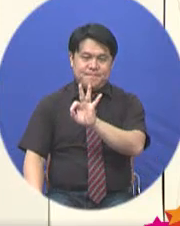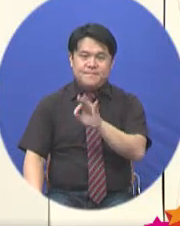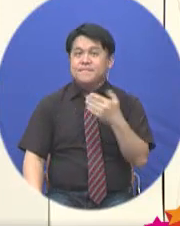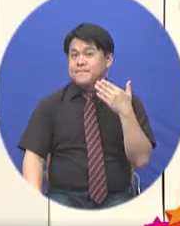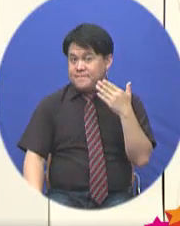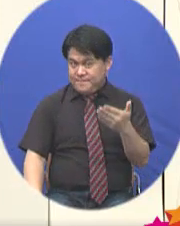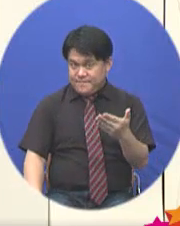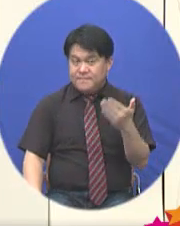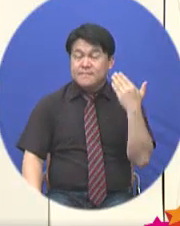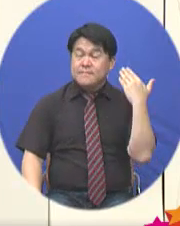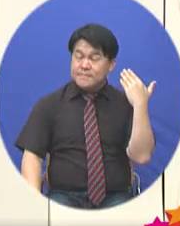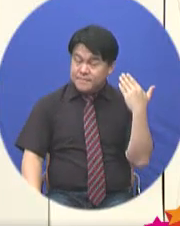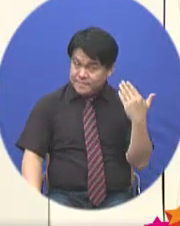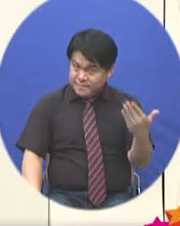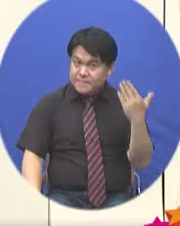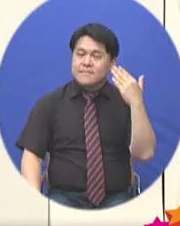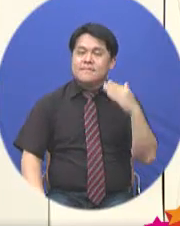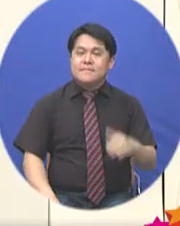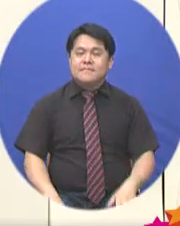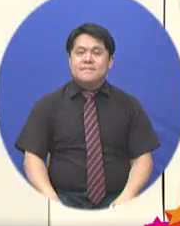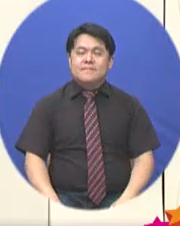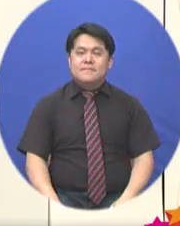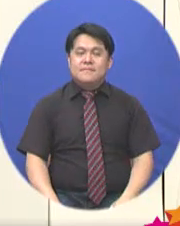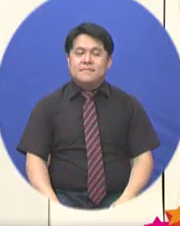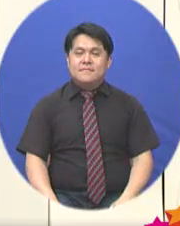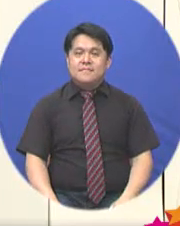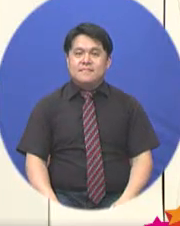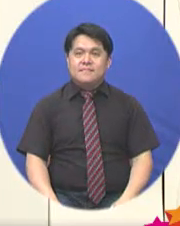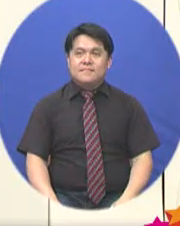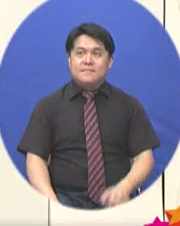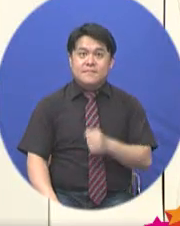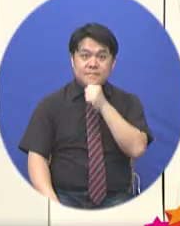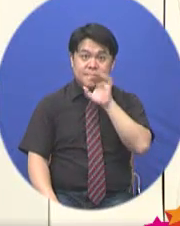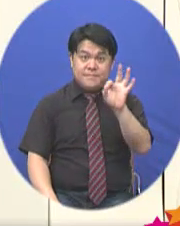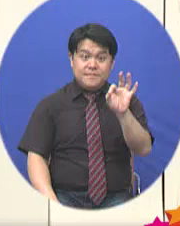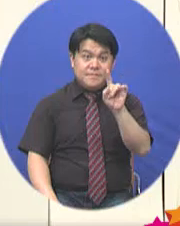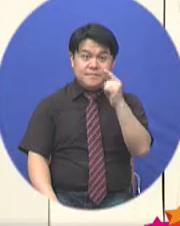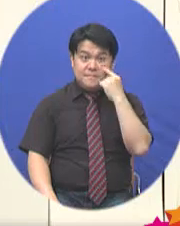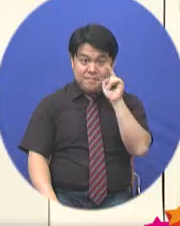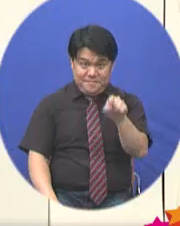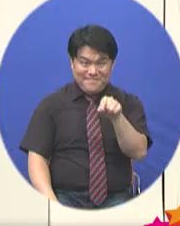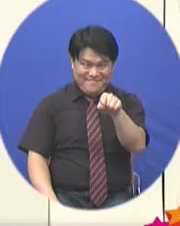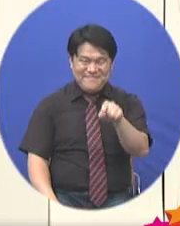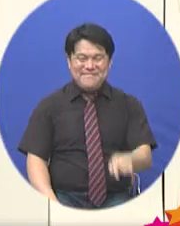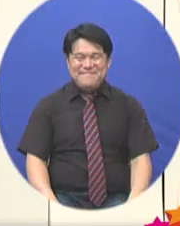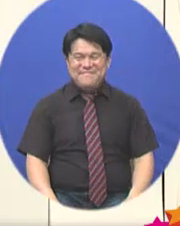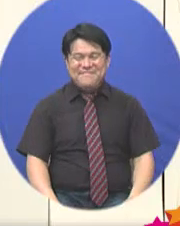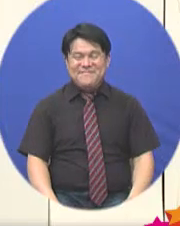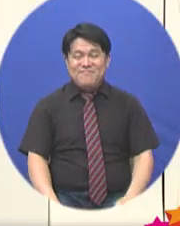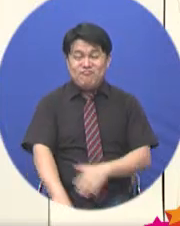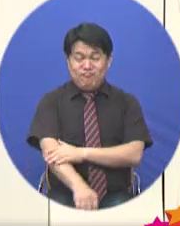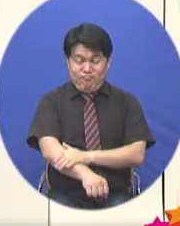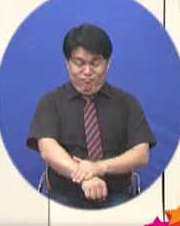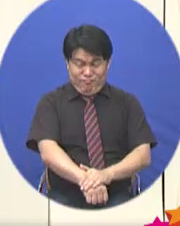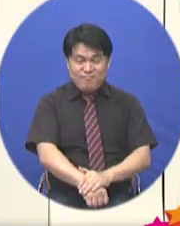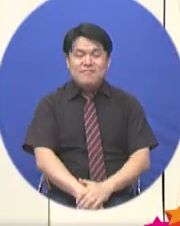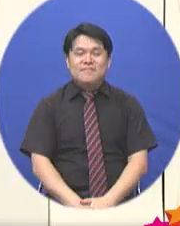9점, 10점, 9점, 보너스 9점. 드디어 10점이 나왔습니다. 네. 예. 참